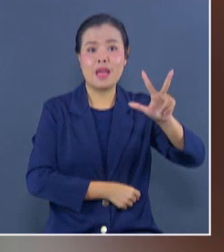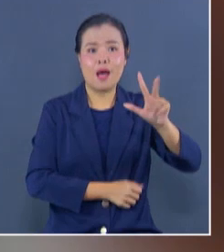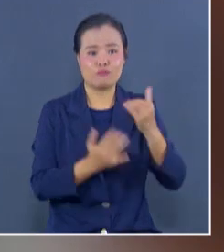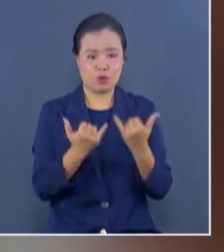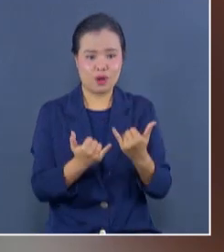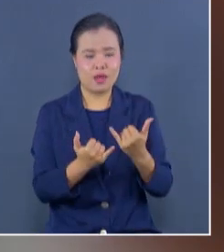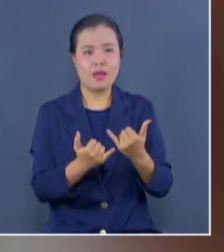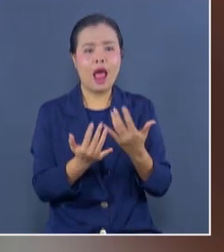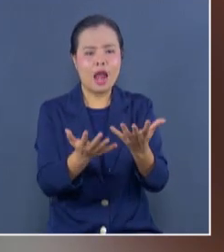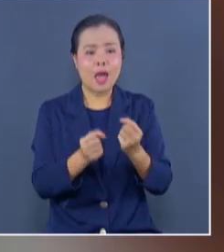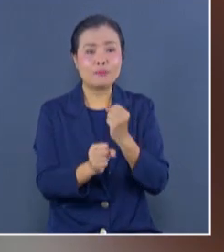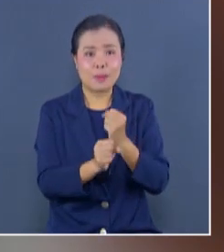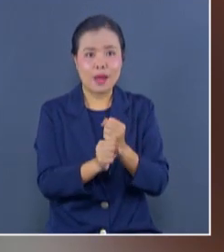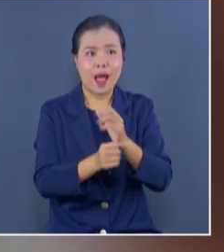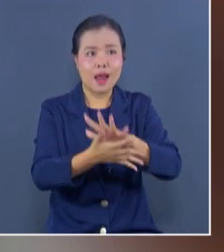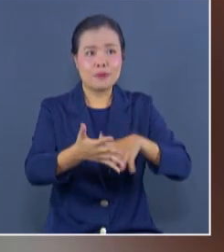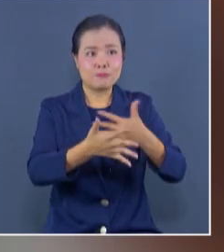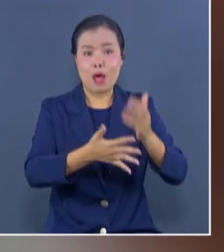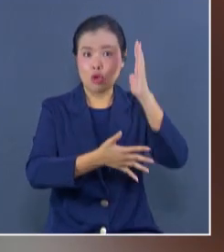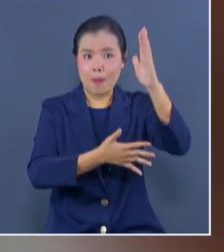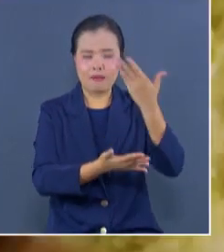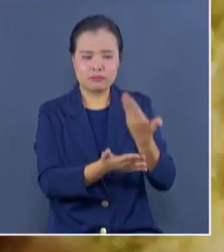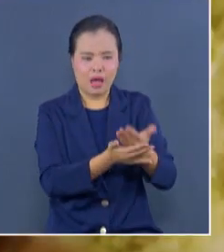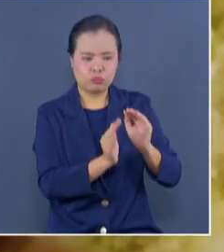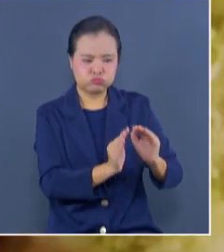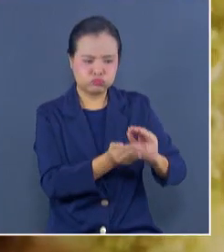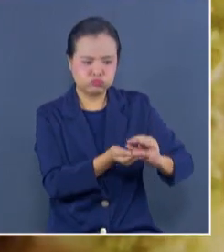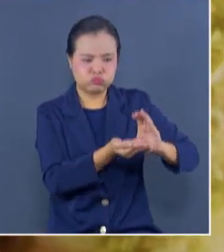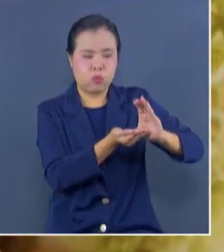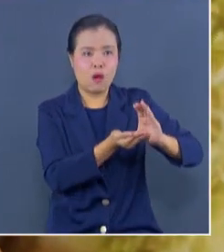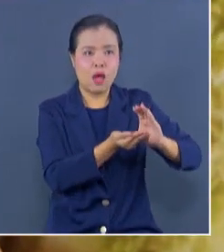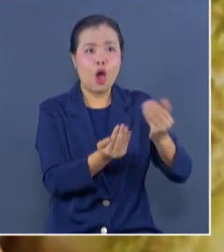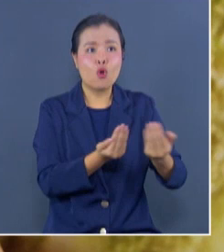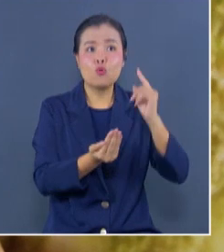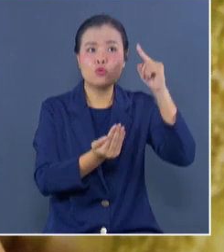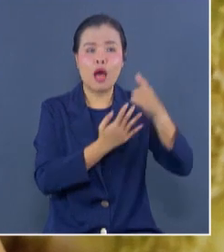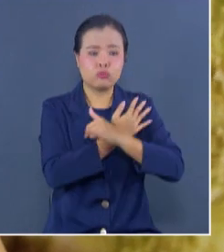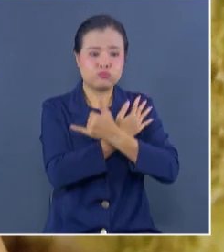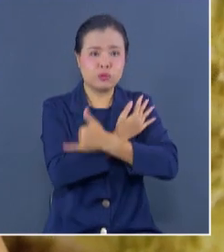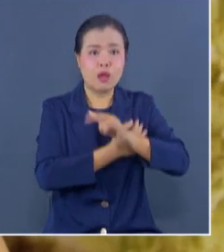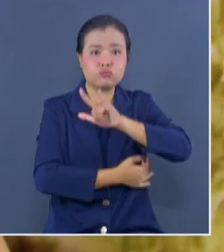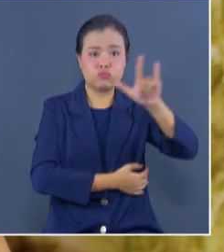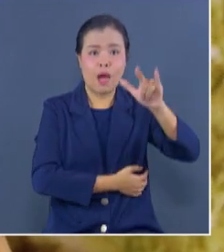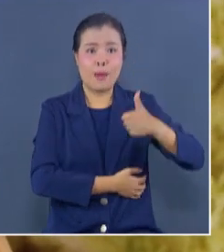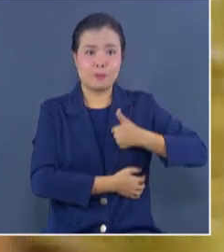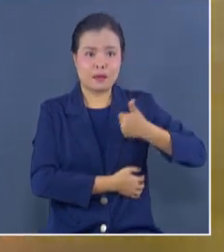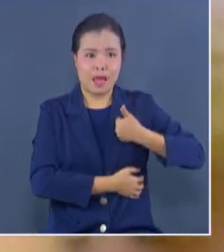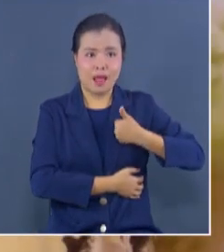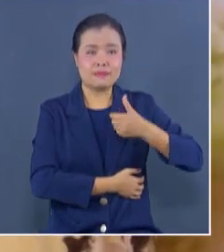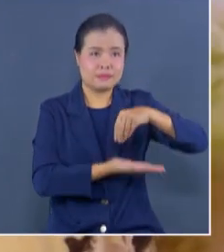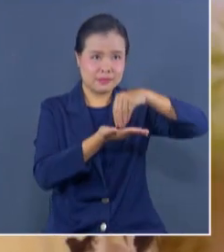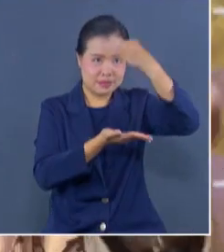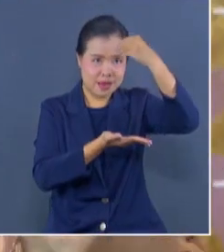ตอนนี้ก็มีงานเข้ามาแล้วพร้อมกับแพลนอนาคตหากเก็บเงินได้สักก้อนเนี่ยก็จะส่งลูกสาวไปเรียนต่อที่แคนาดารวมทั้งตัวเองก็จะตามไปอยู่ด้วยกัน